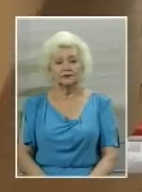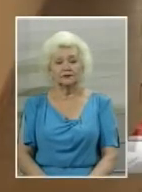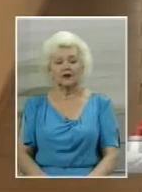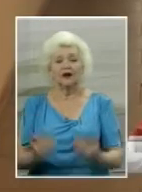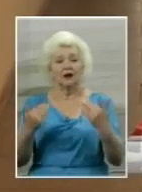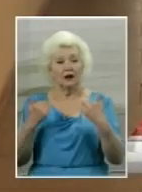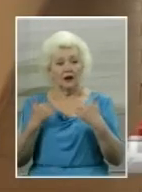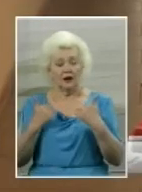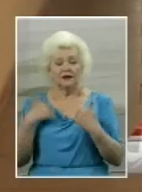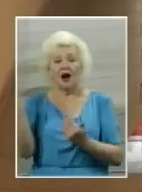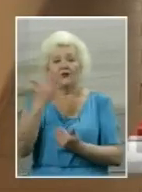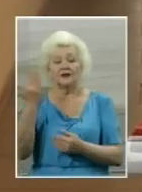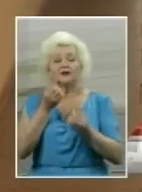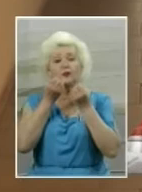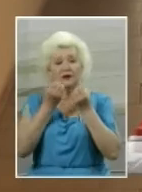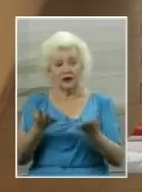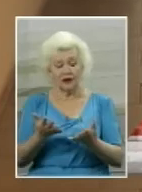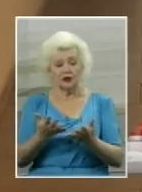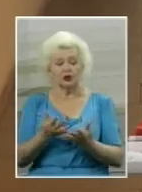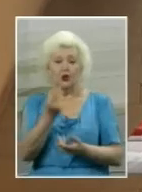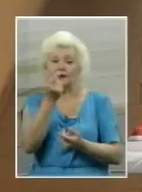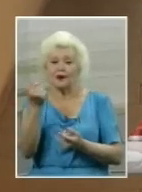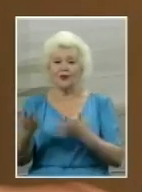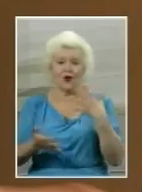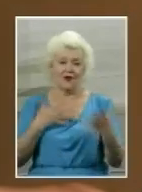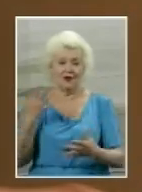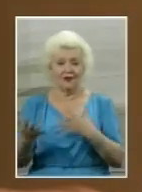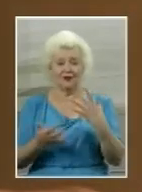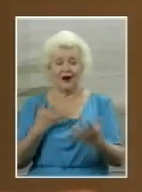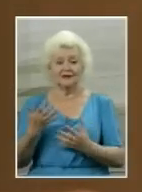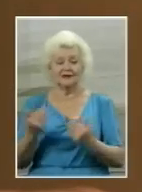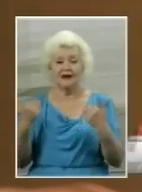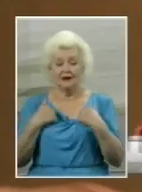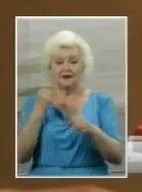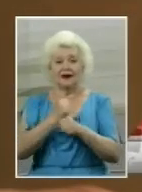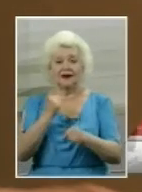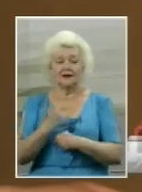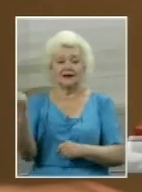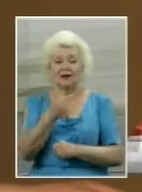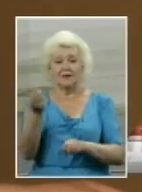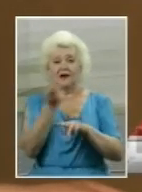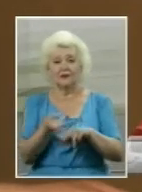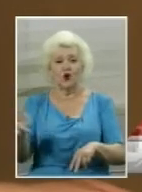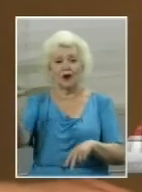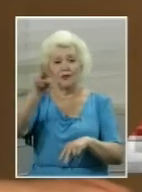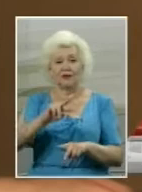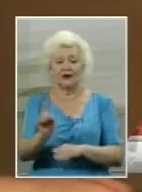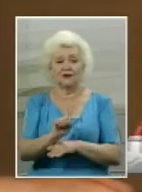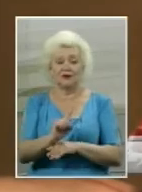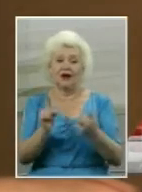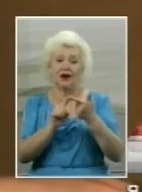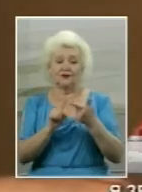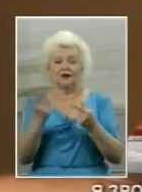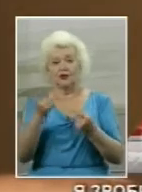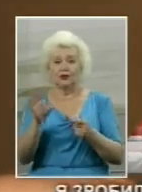Я виступив хорошо, немного волновался. Я сделала первую комбинацию нормально, но вторую я